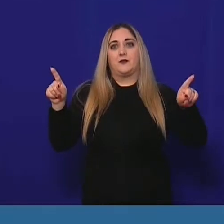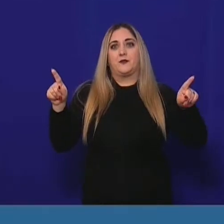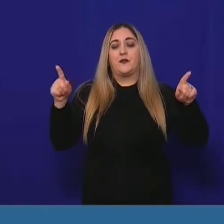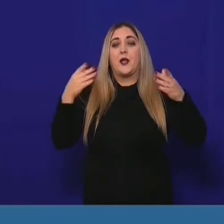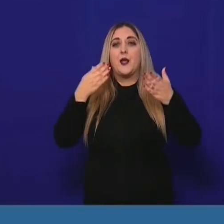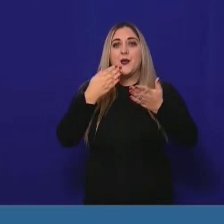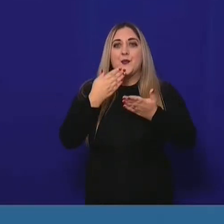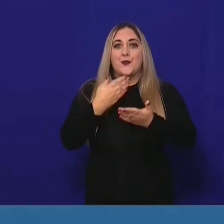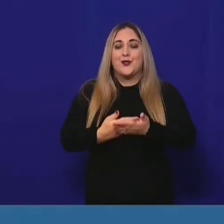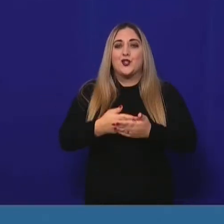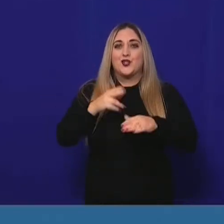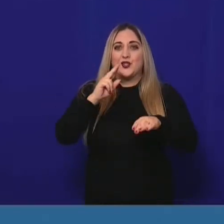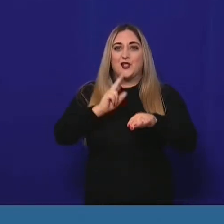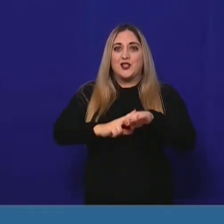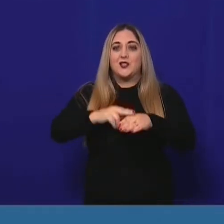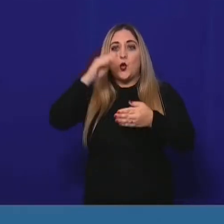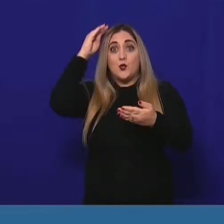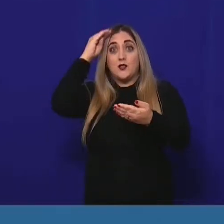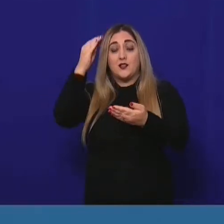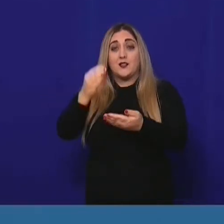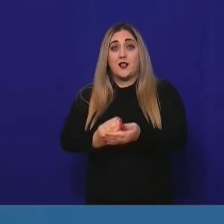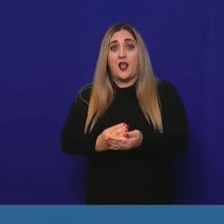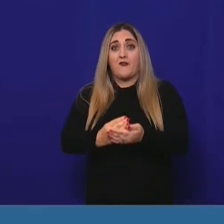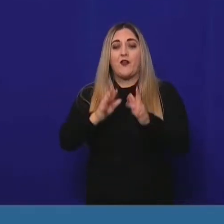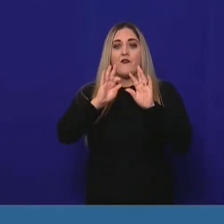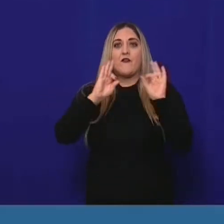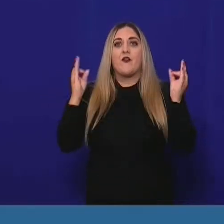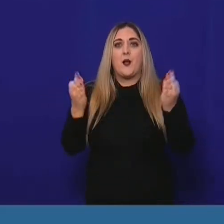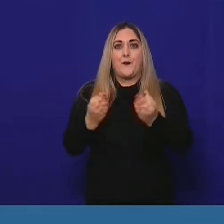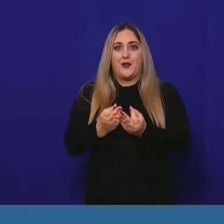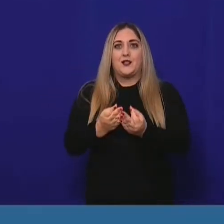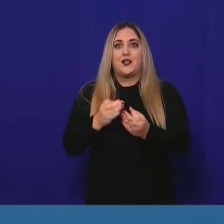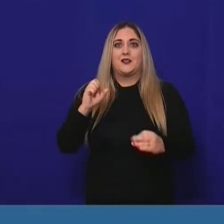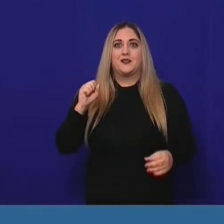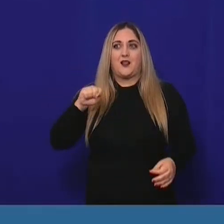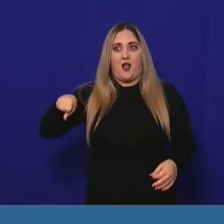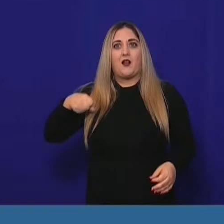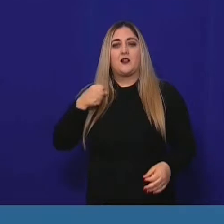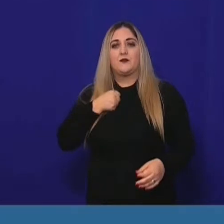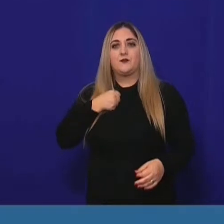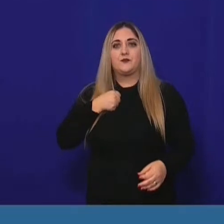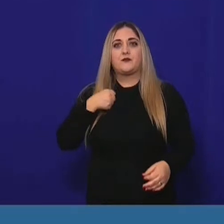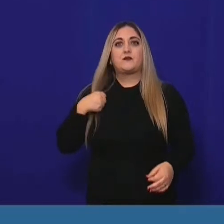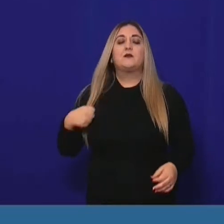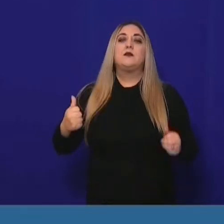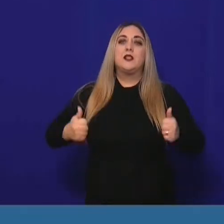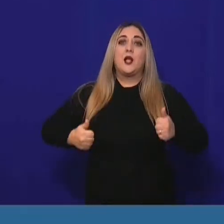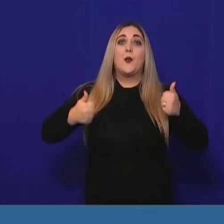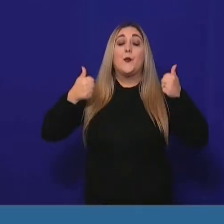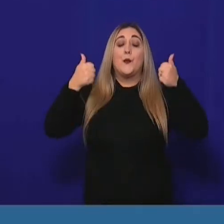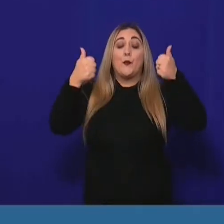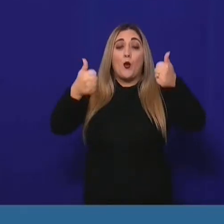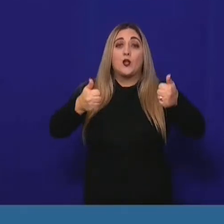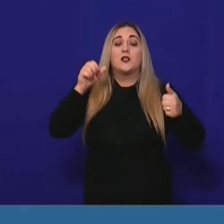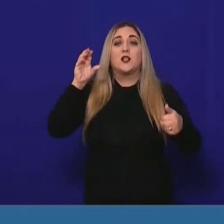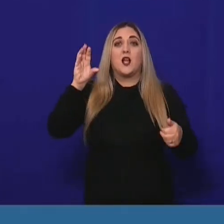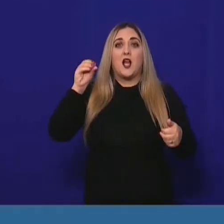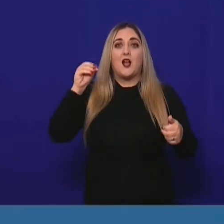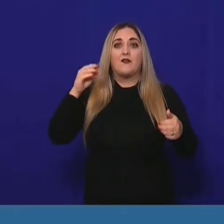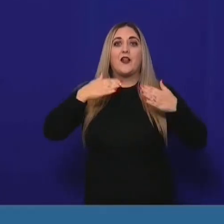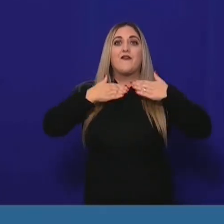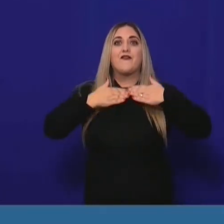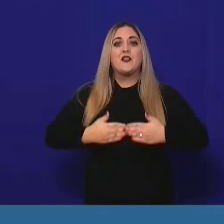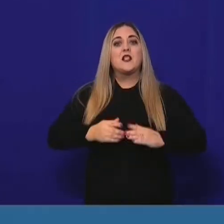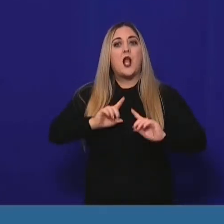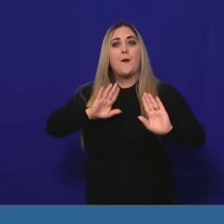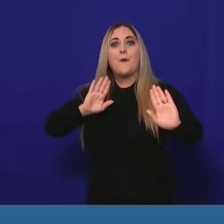aħna nkunu nistgħu nipproteġu lill-familjari tagħna. U allura importanti ħafna wkoll li nżommu